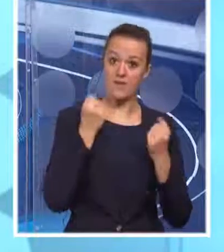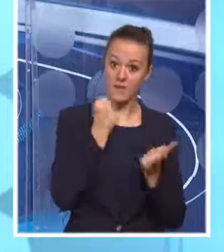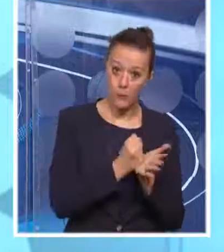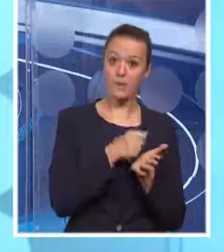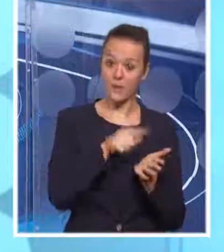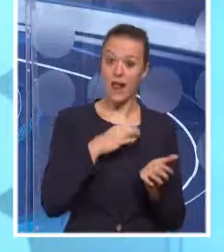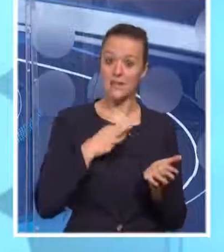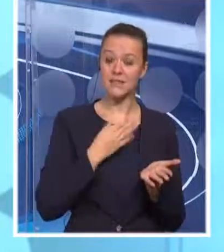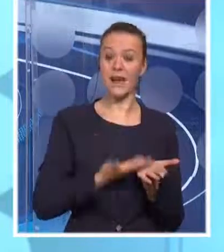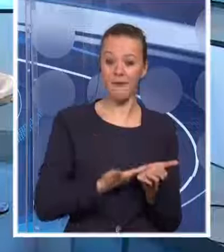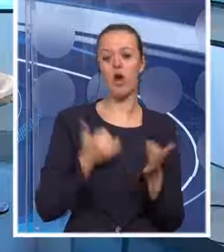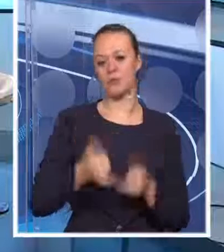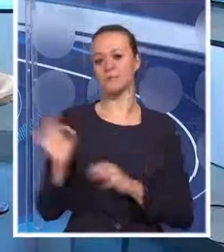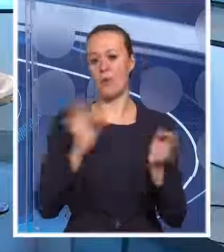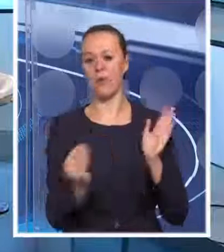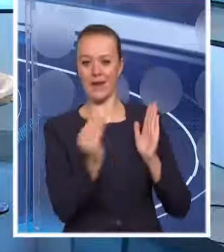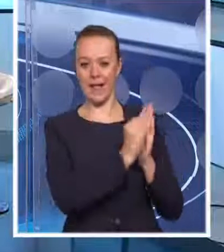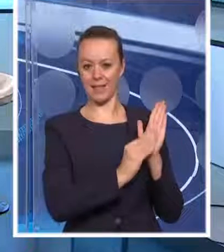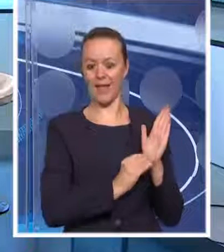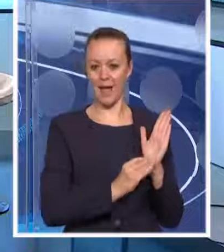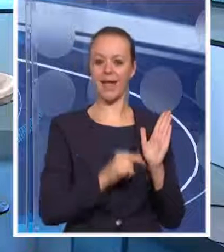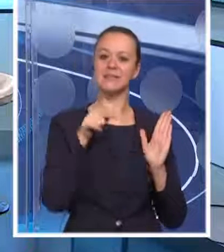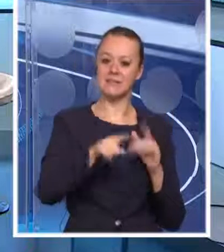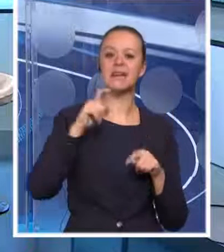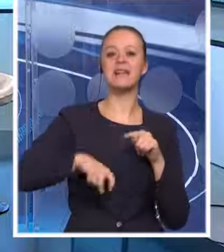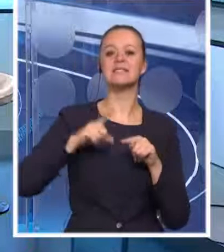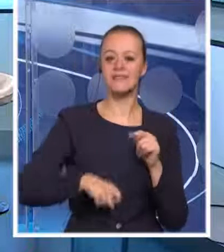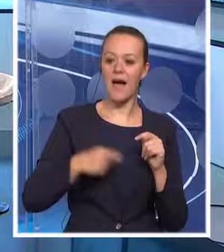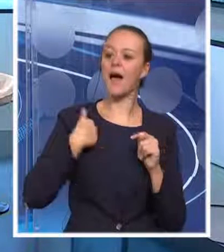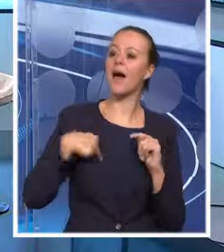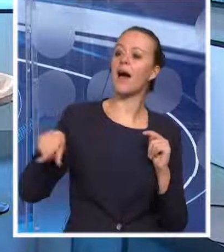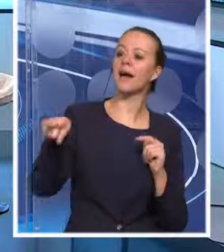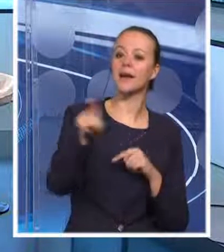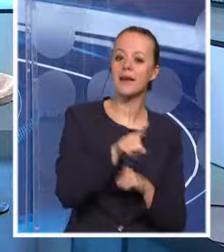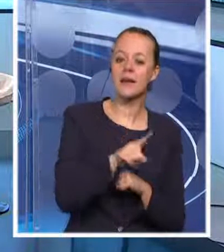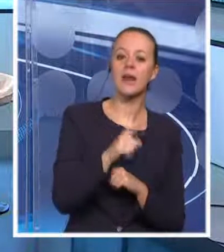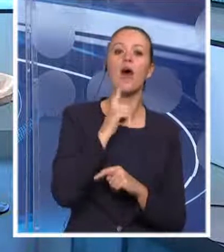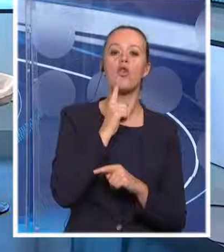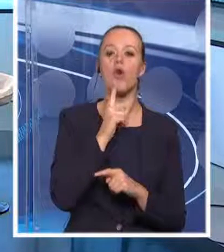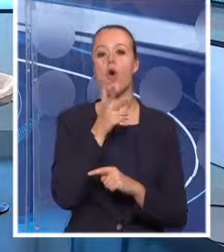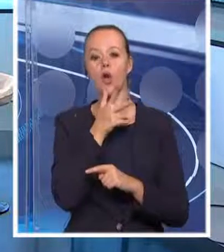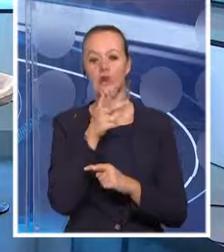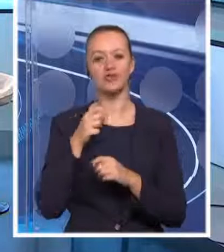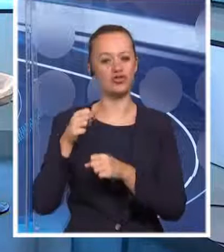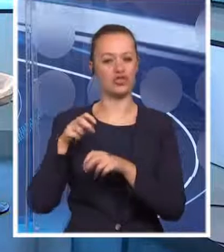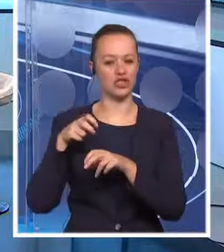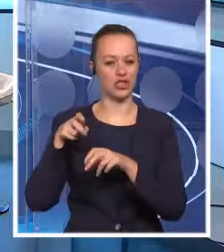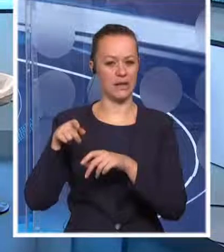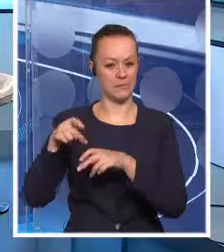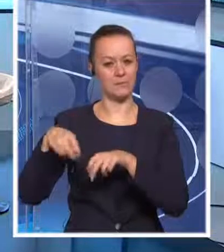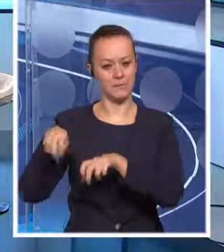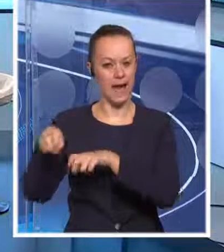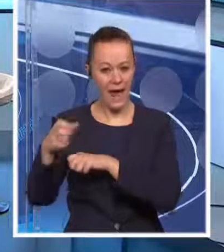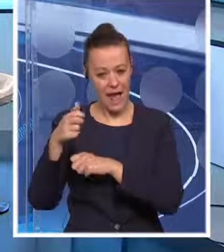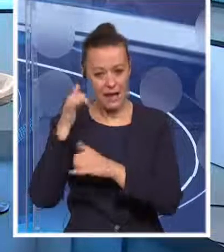To smo sad uredili. E, upravo želimo za te stvari koja mogu biti podrška i agrarnom turizmu, a isto tako i